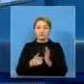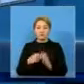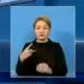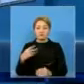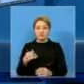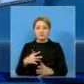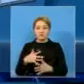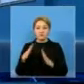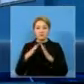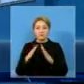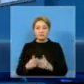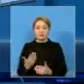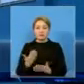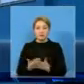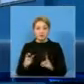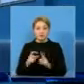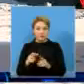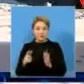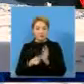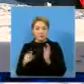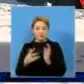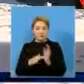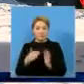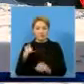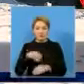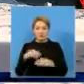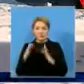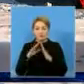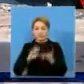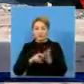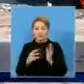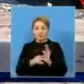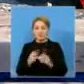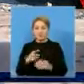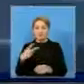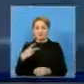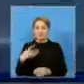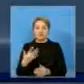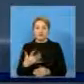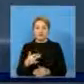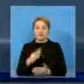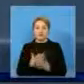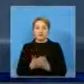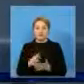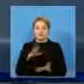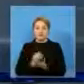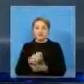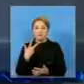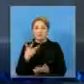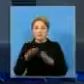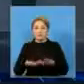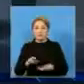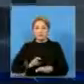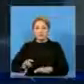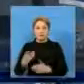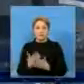21 малоэтажный жилой дом. К слову, 797 квартир уже выдано по программе 7-20-25, по которой Актобе занимает третье место в республике,